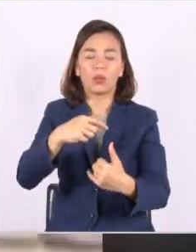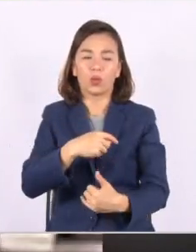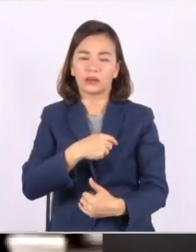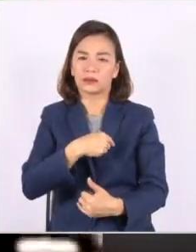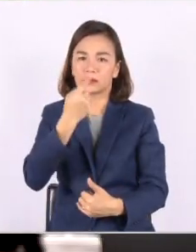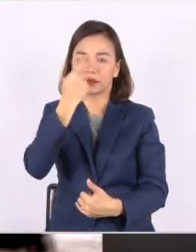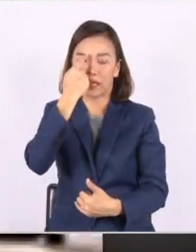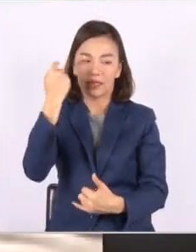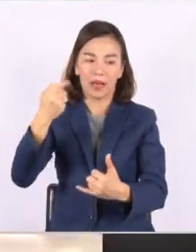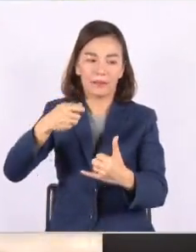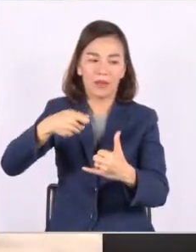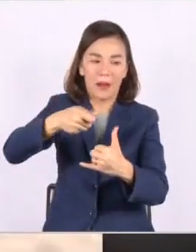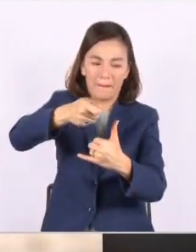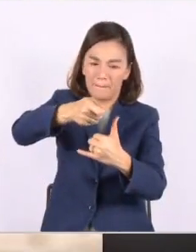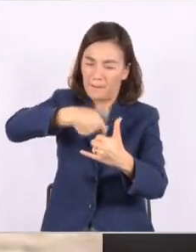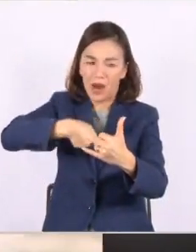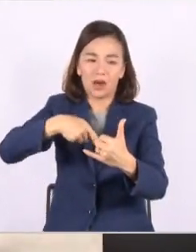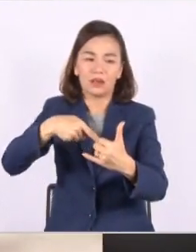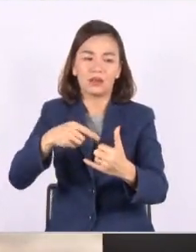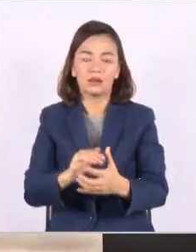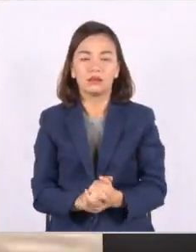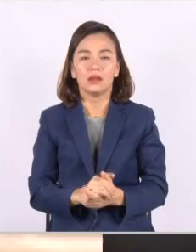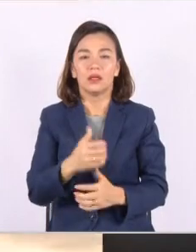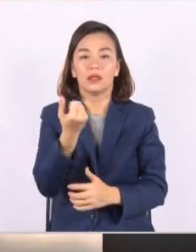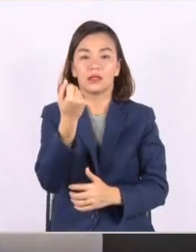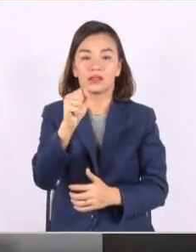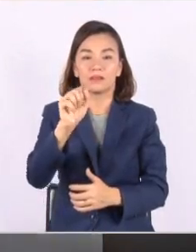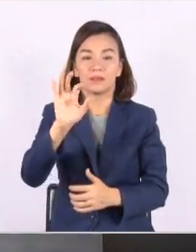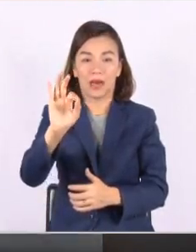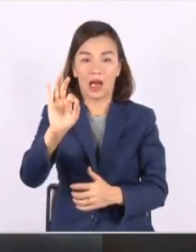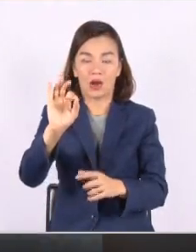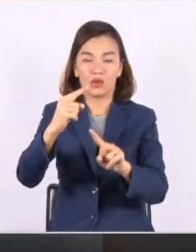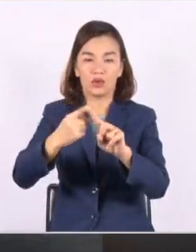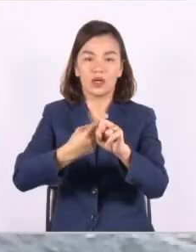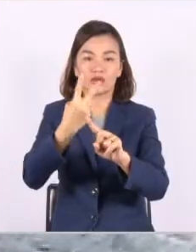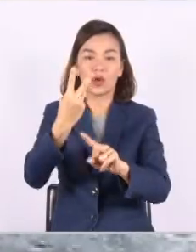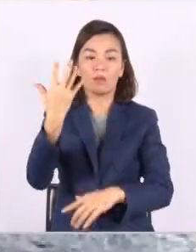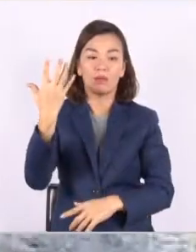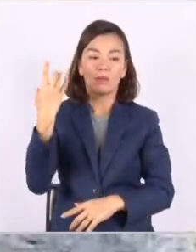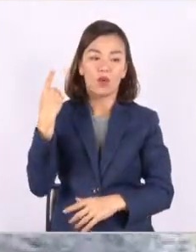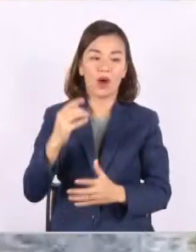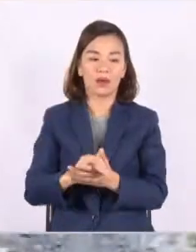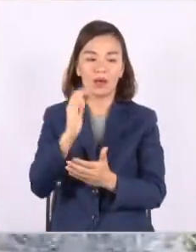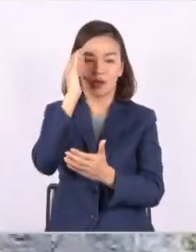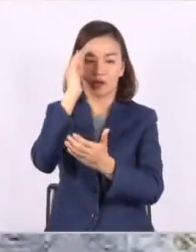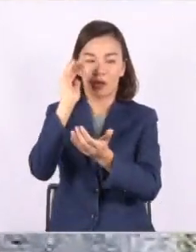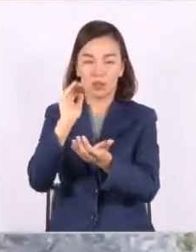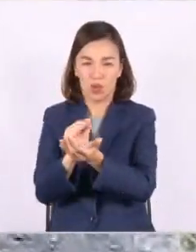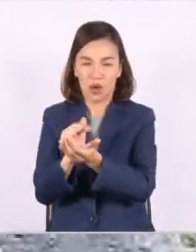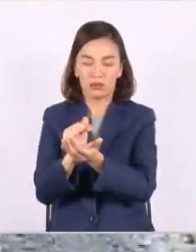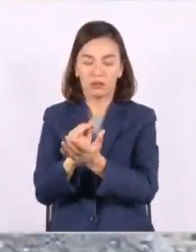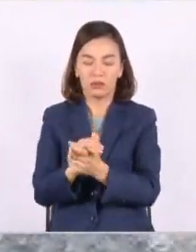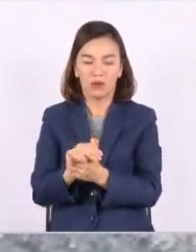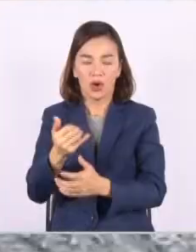อะนี่ปาดแบบนี้เหตุนี้เกิดวันที่19นะฮะที่ผ่านมาก็คือเมื่อวานนี้ตำรวจศรีราชารับแจ้งหลังเกิดเห